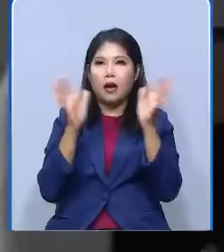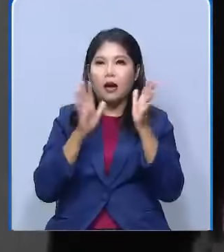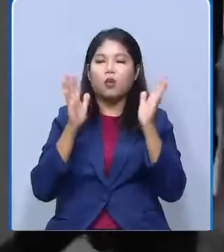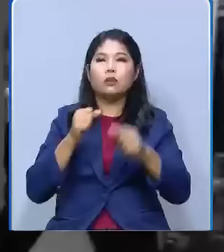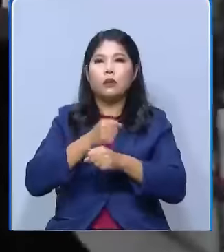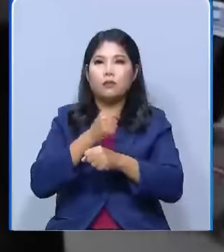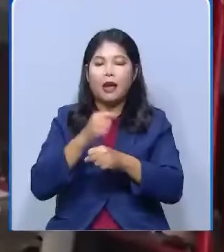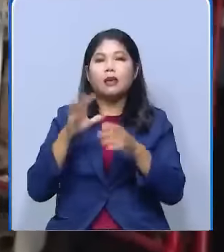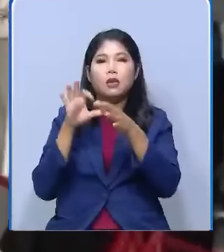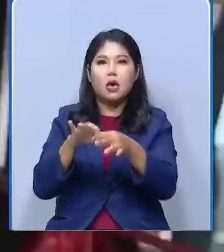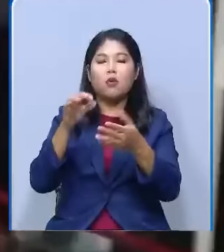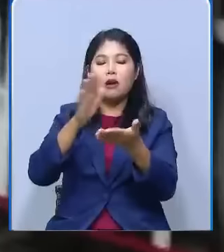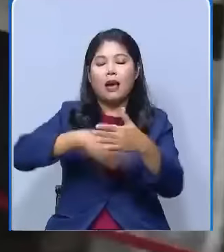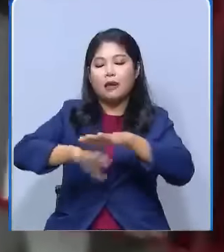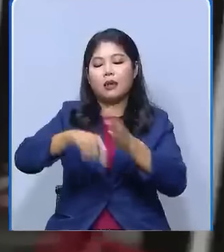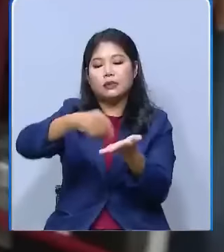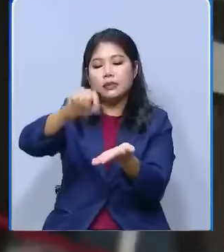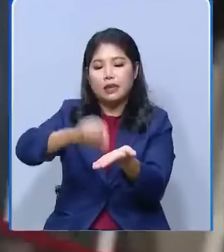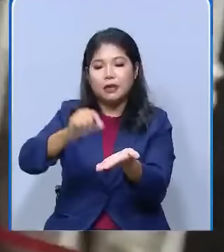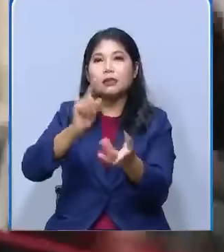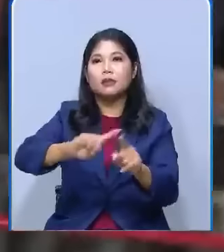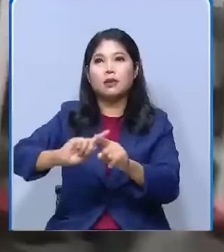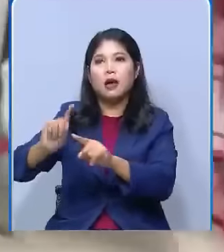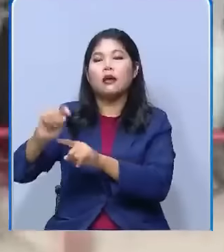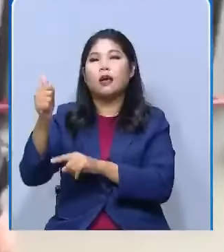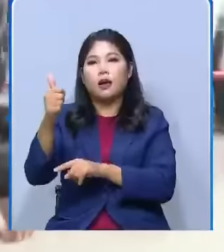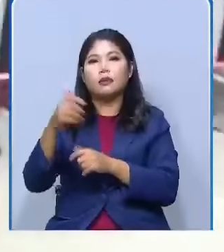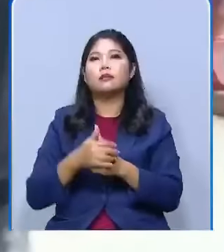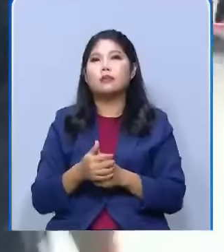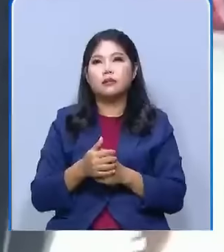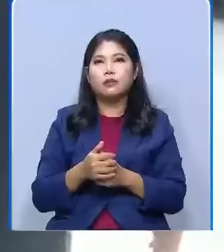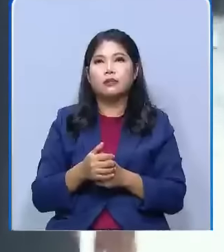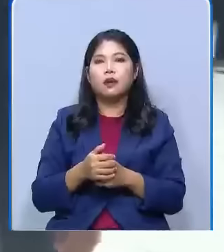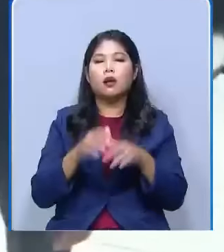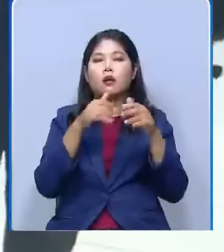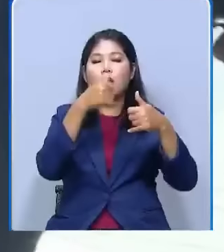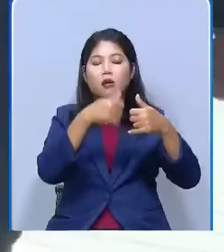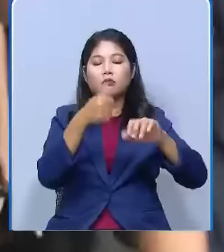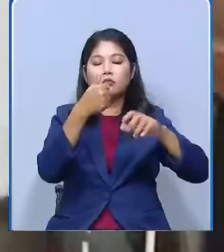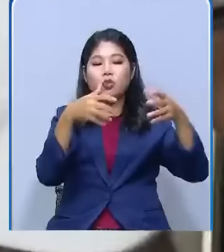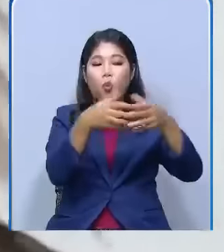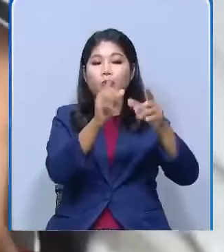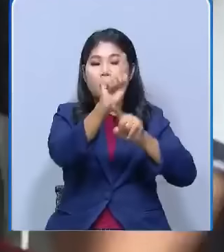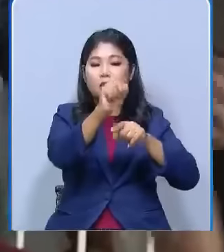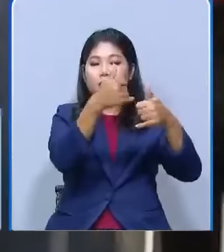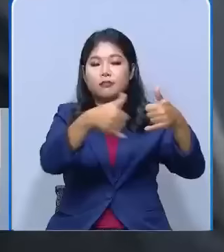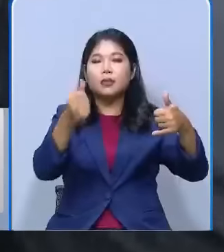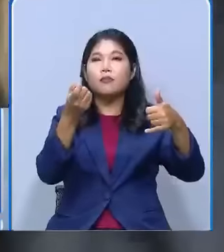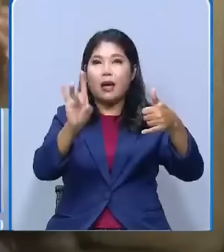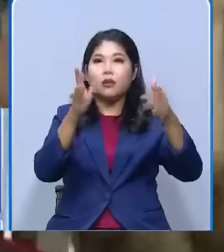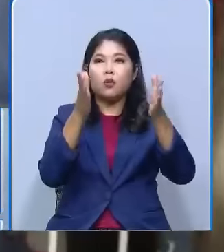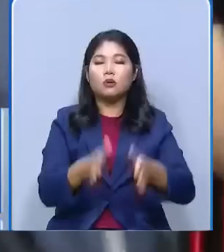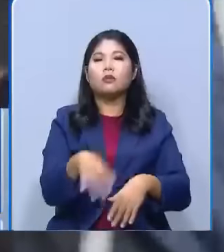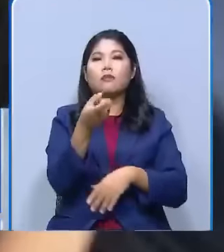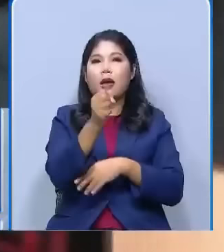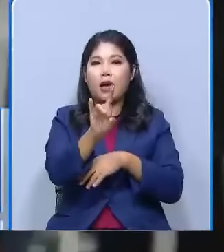การลงนามในเอกสารที่มีผลทางกฎหมายส่วนการแจ้งข้อหาเพิ่มเติมกับ18บอสที่ไปแล้วก่อนหน้านี้ชุดที่1นะท